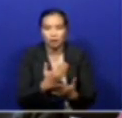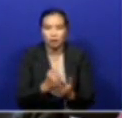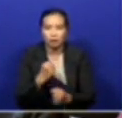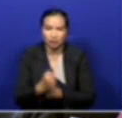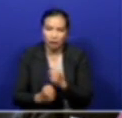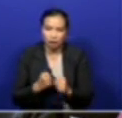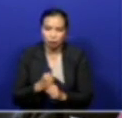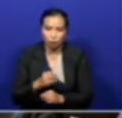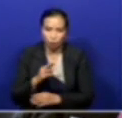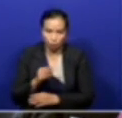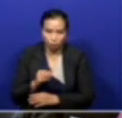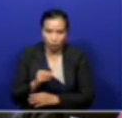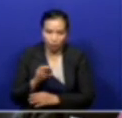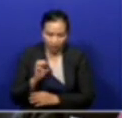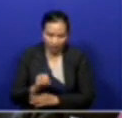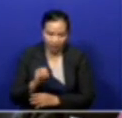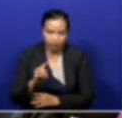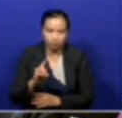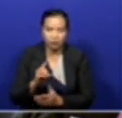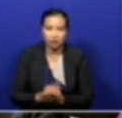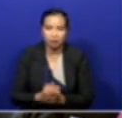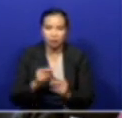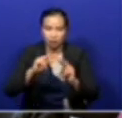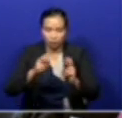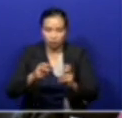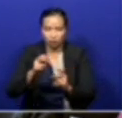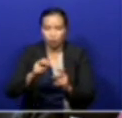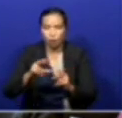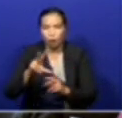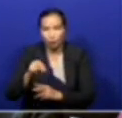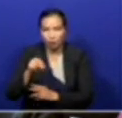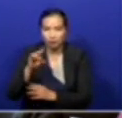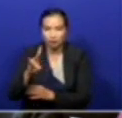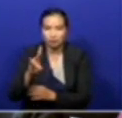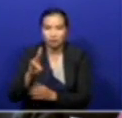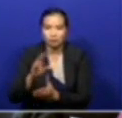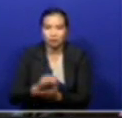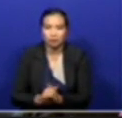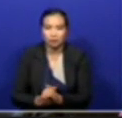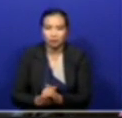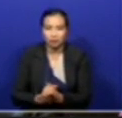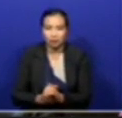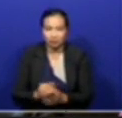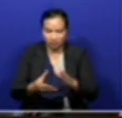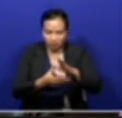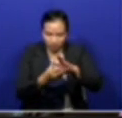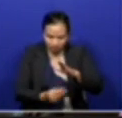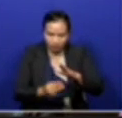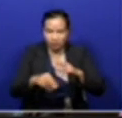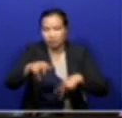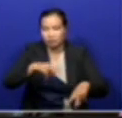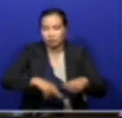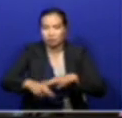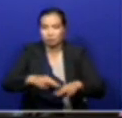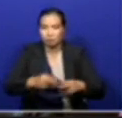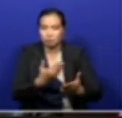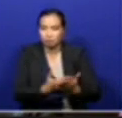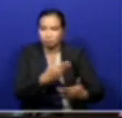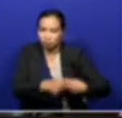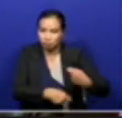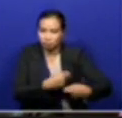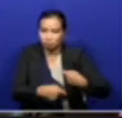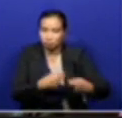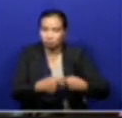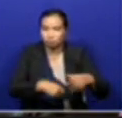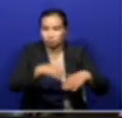ราช2551ข้อ37ทำให้เกิดการควบคุมเอกสารหลักฐานการจ่ายเงินมีข้อบกพร่